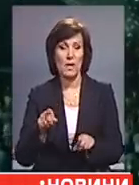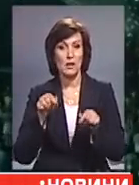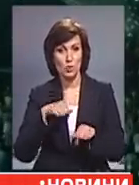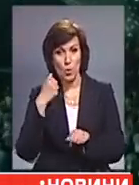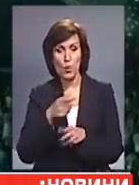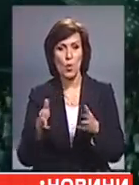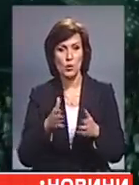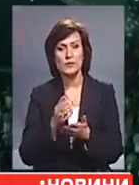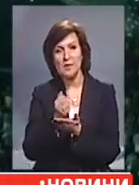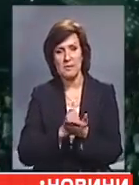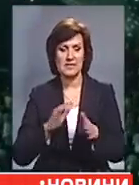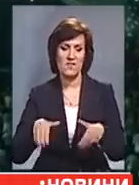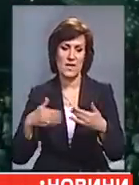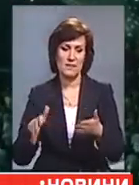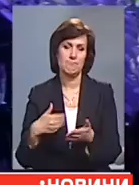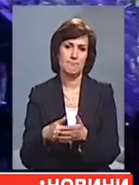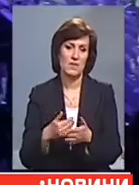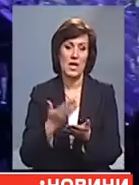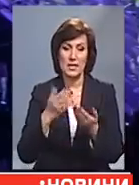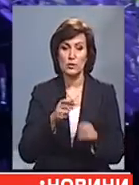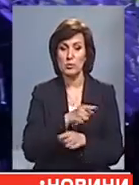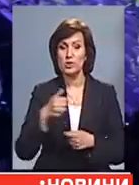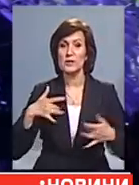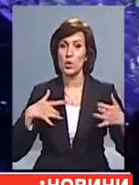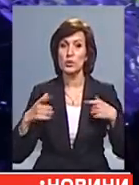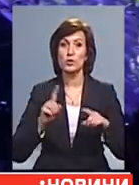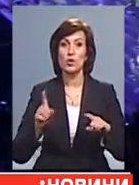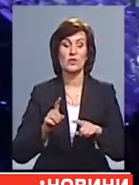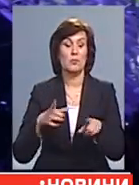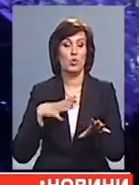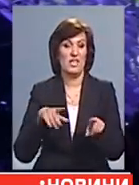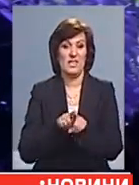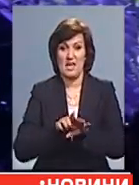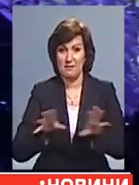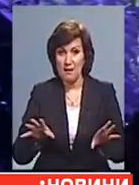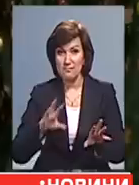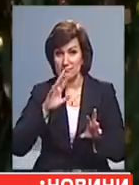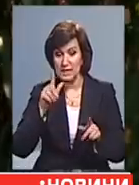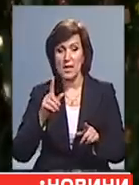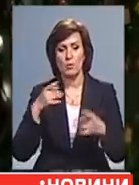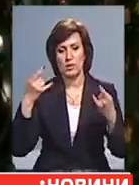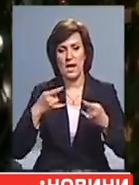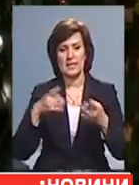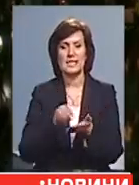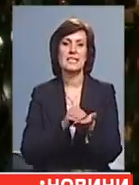скандалу, готують запасні варіанти. Наприклад, якщо під час концерту щось піде не так, глядачам покажуть кадри